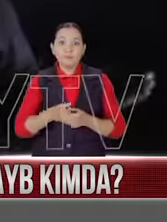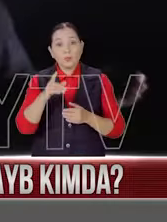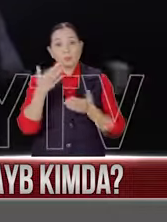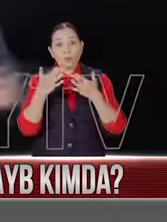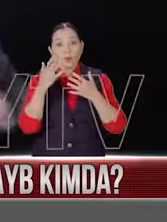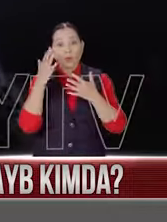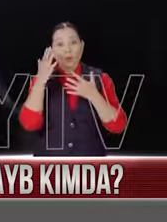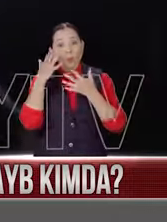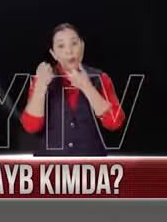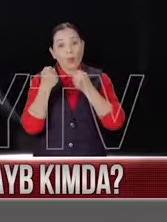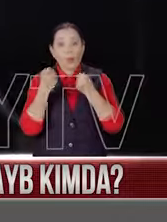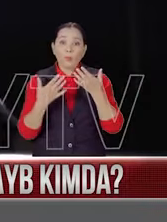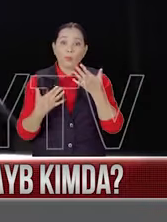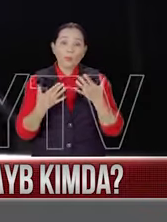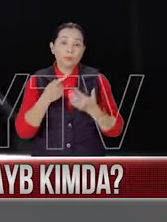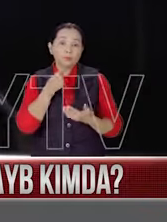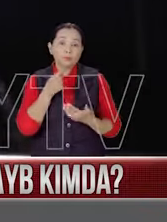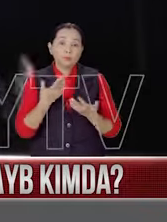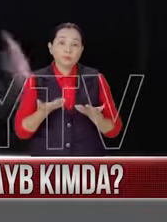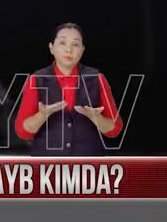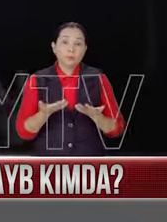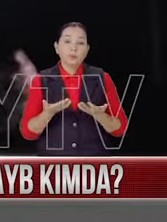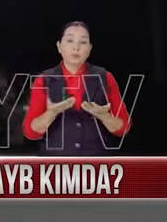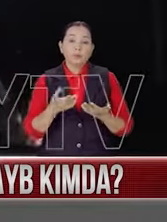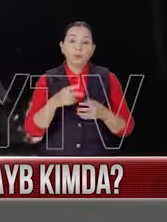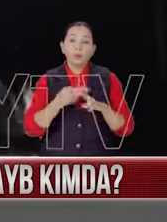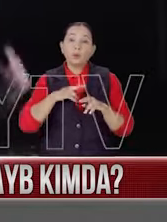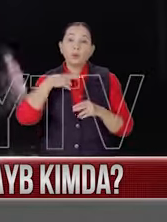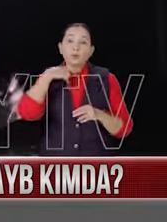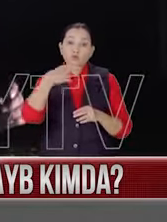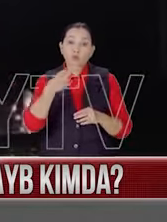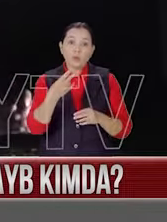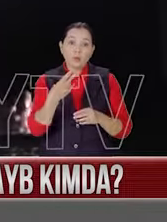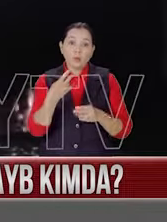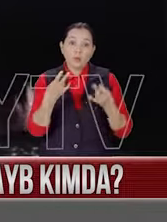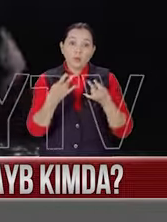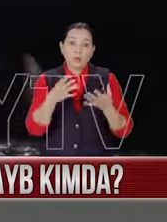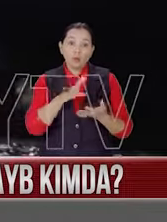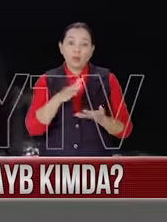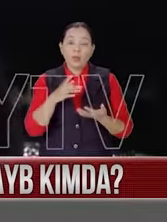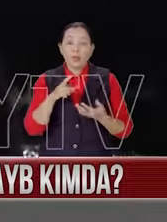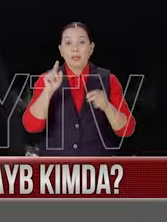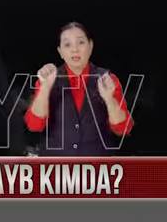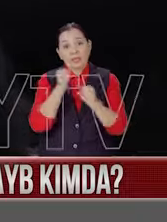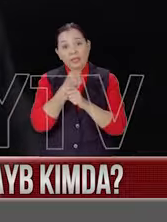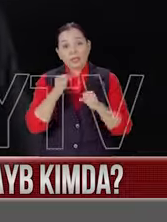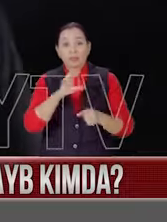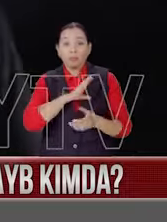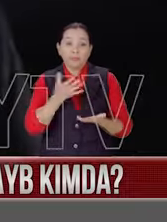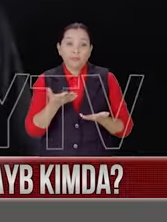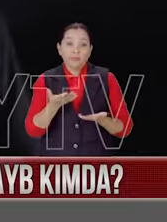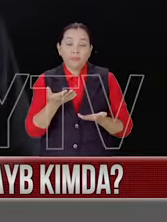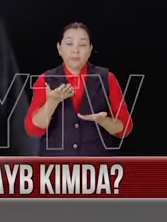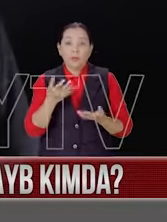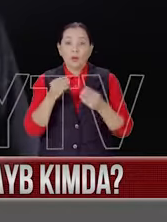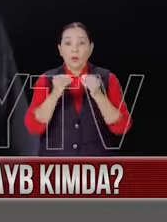uxlab qolgan siz, uxlab qolgan bola emas. Hushyor, o'ta ketgan hushyor bola edi, zo'r bola edi. Lekin shu tezligi buni edi. Tez